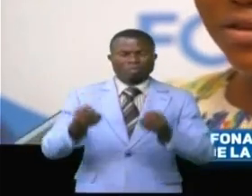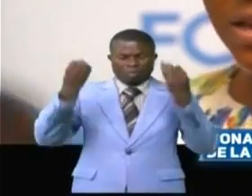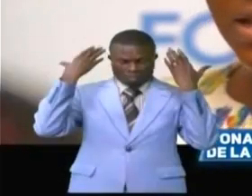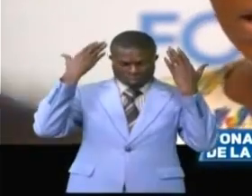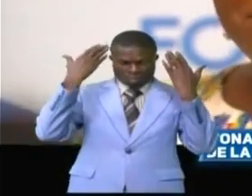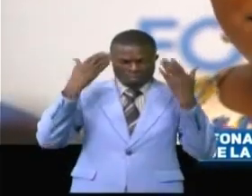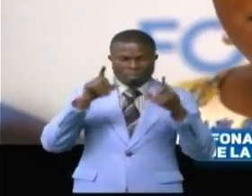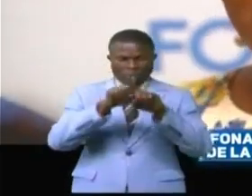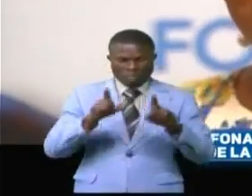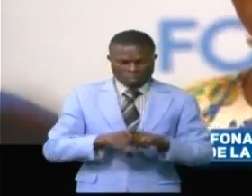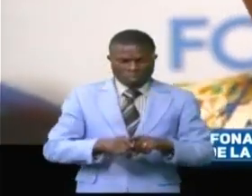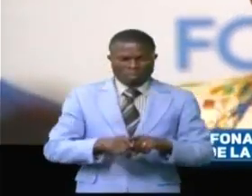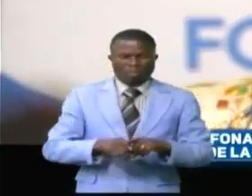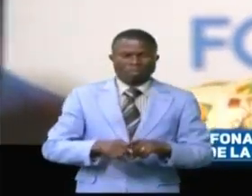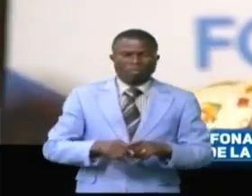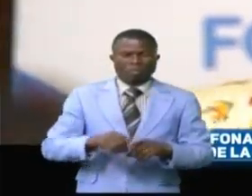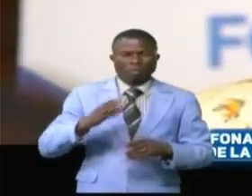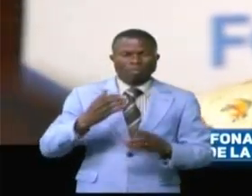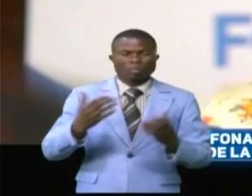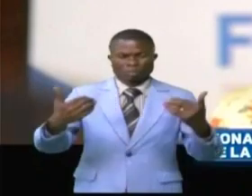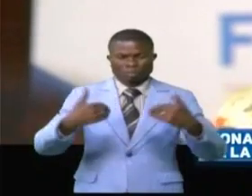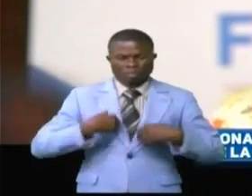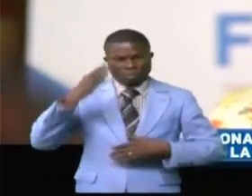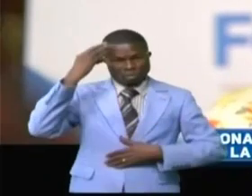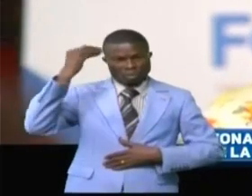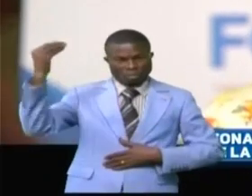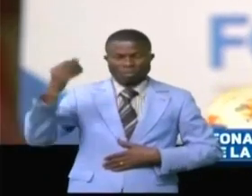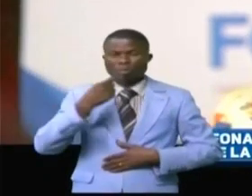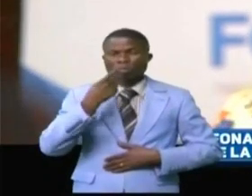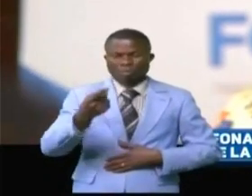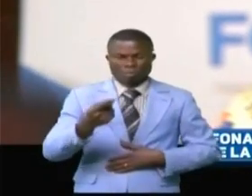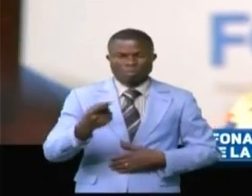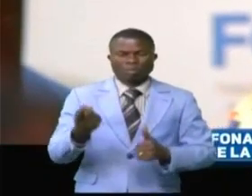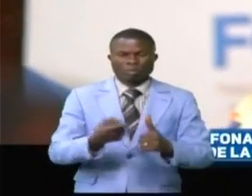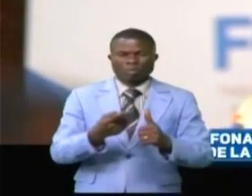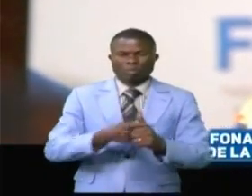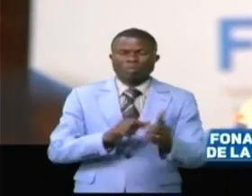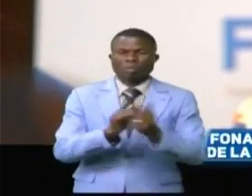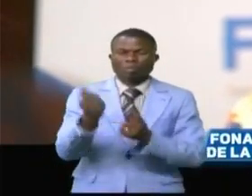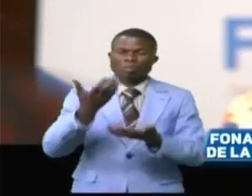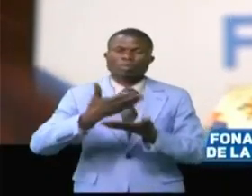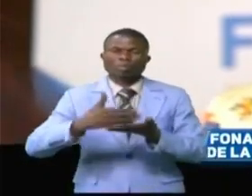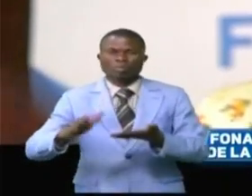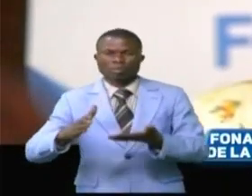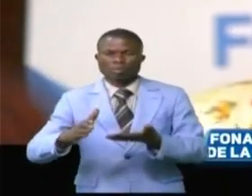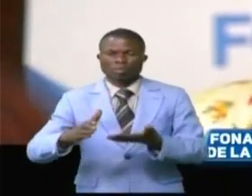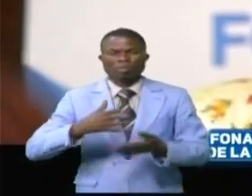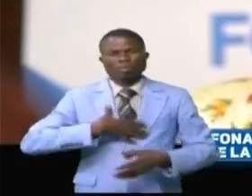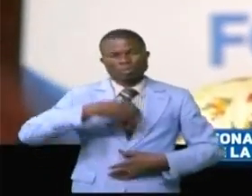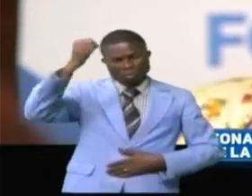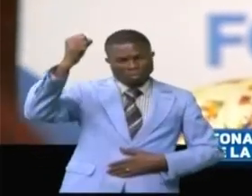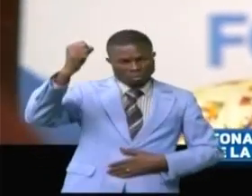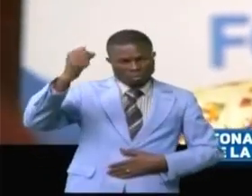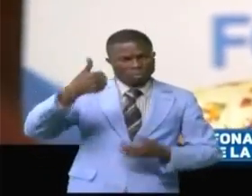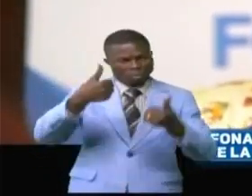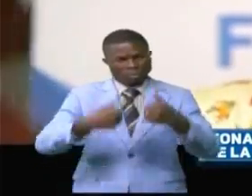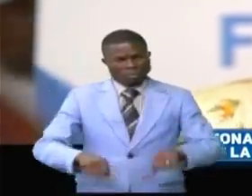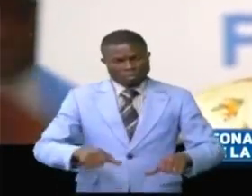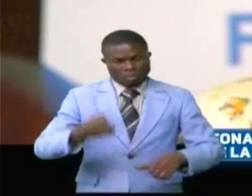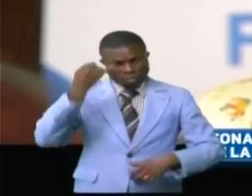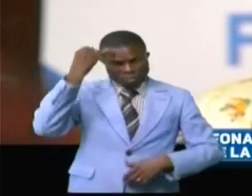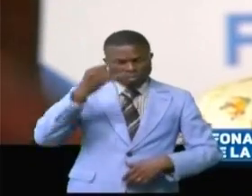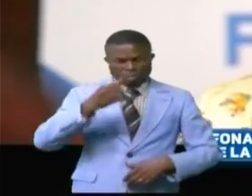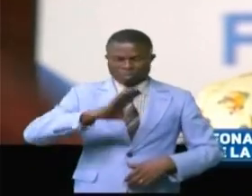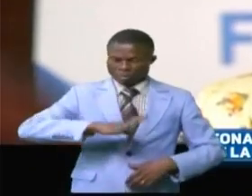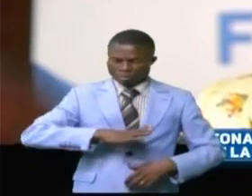survivante. Et après, comme je l'ai dit tout à l'heure, il faut aussi passer à l'étape de victorieux, parce qu'on ne peut pas rester survivante toute